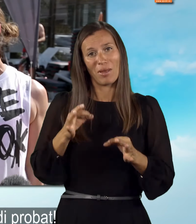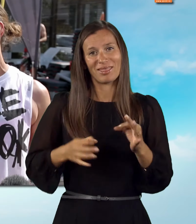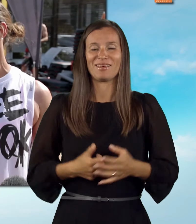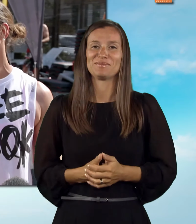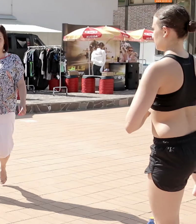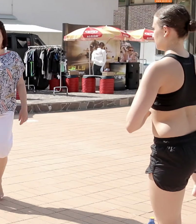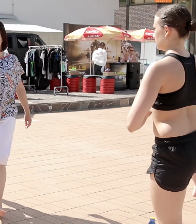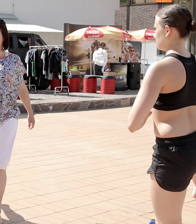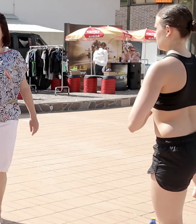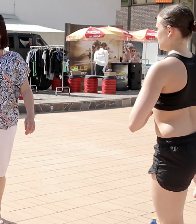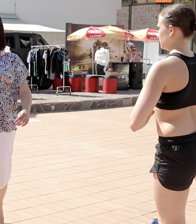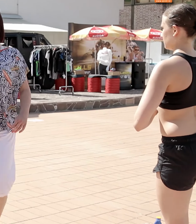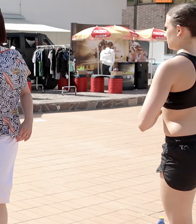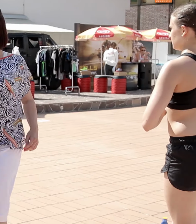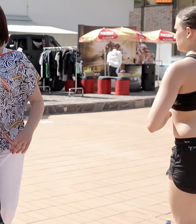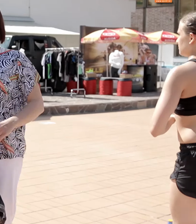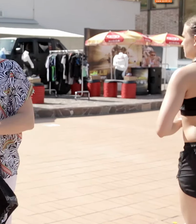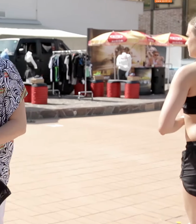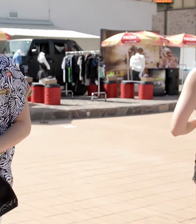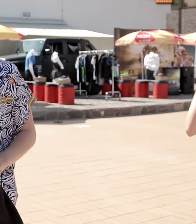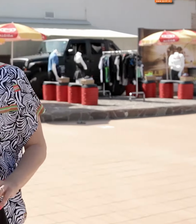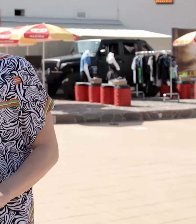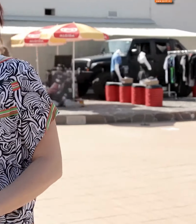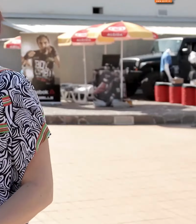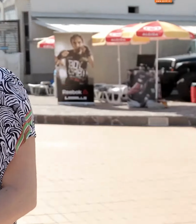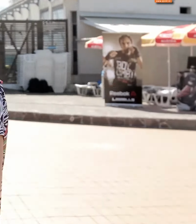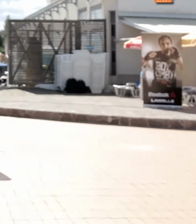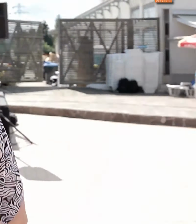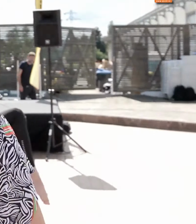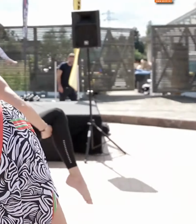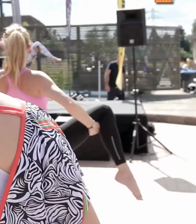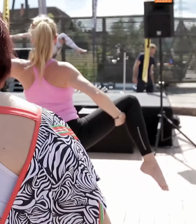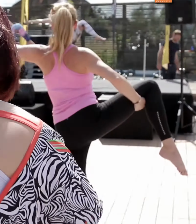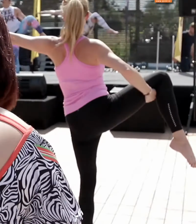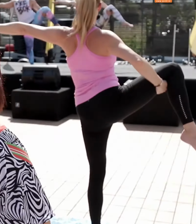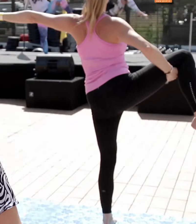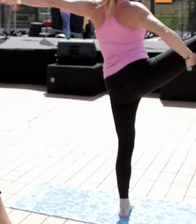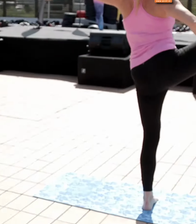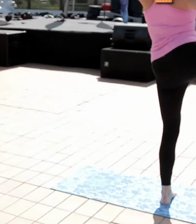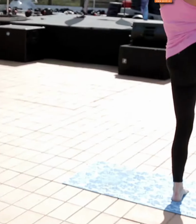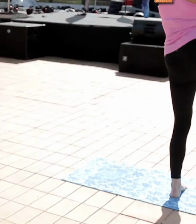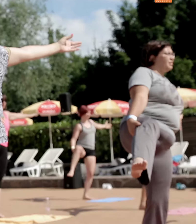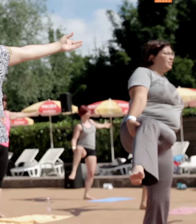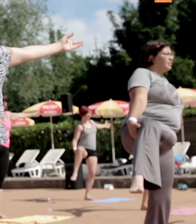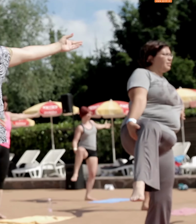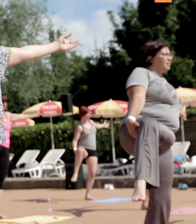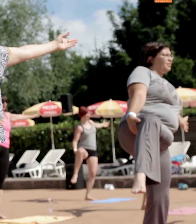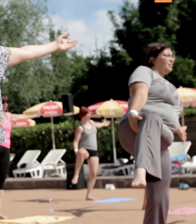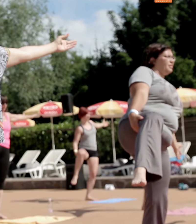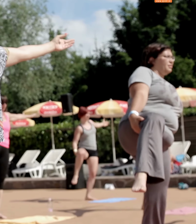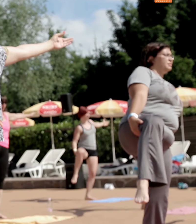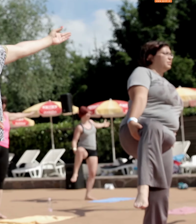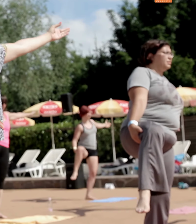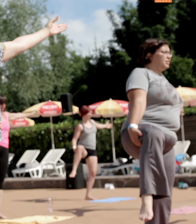provat. Stopalo oziroma na kolenu. Probi se jo občutati kot tme.